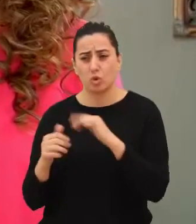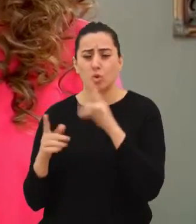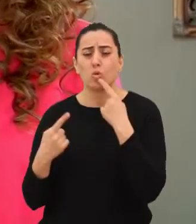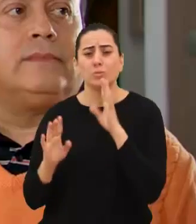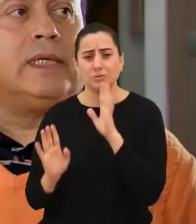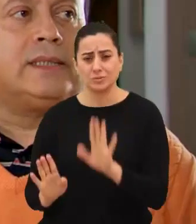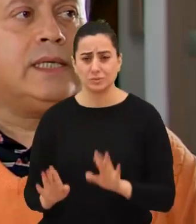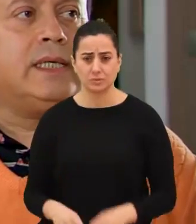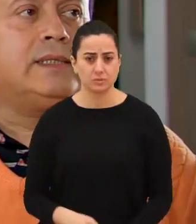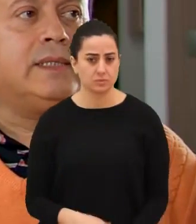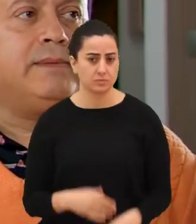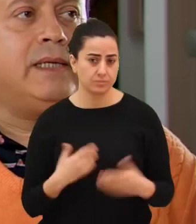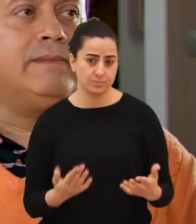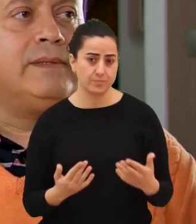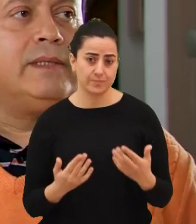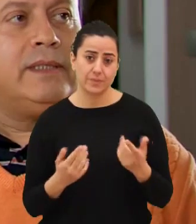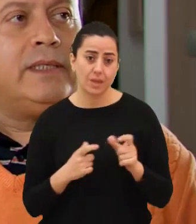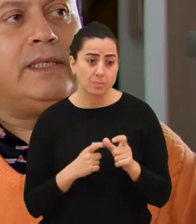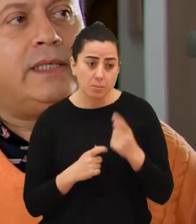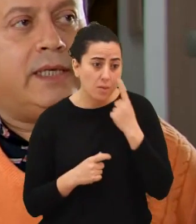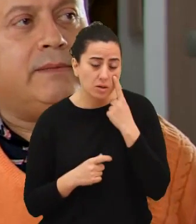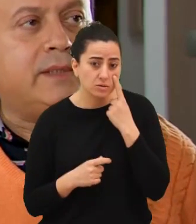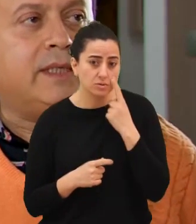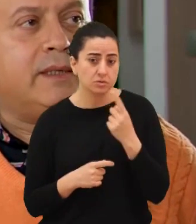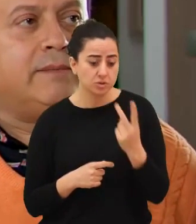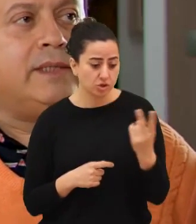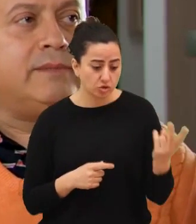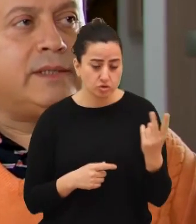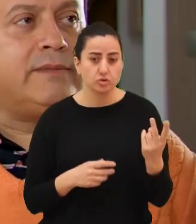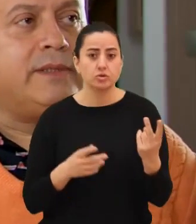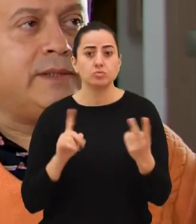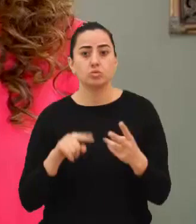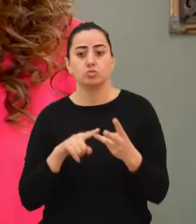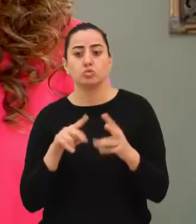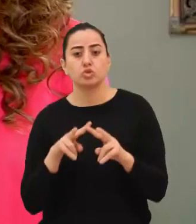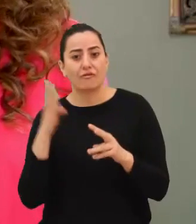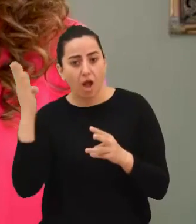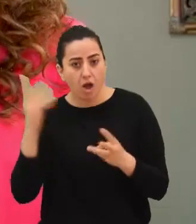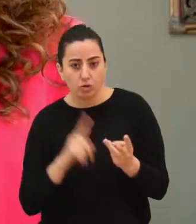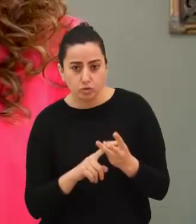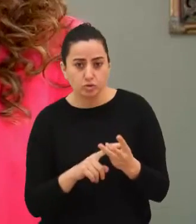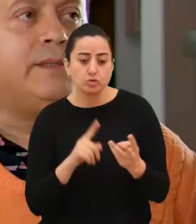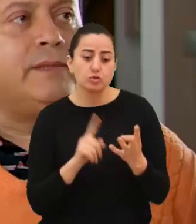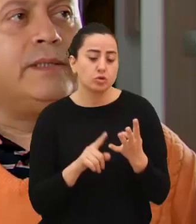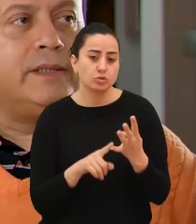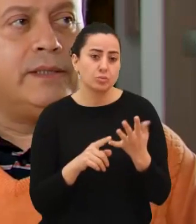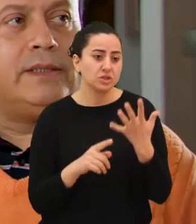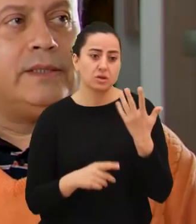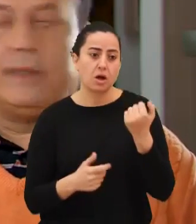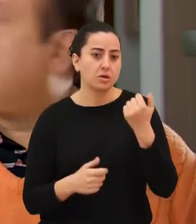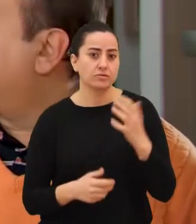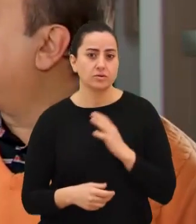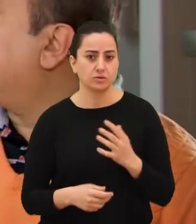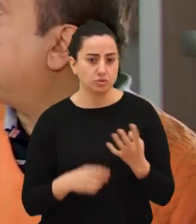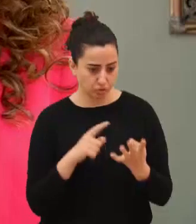boşanma. Baksana Serpil Hanım. 2 tane burada. Bir de Mustafa 3. 4'ü 5'i bulur o. 4